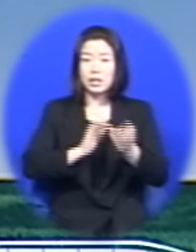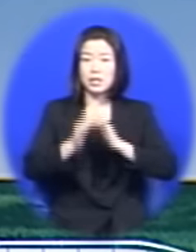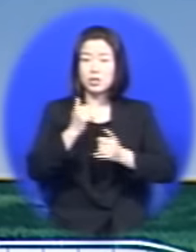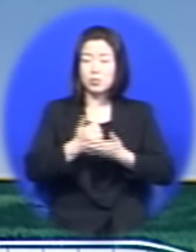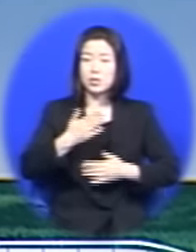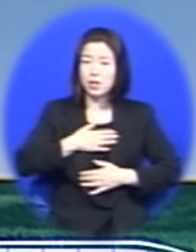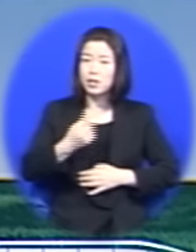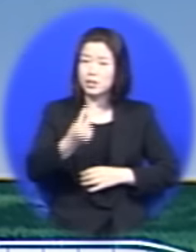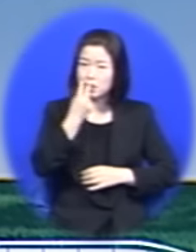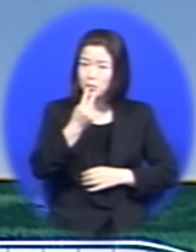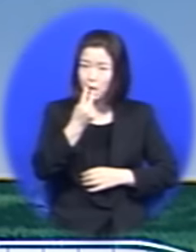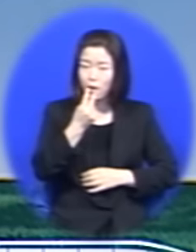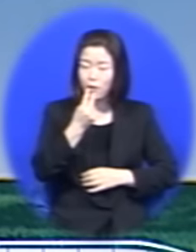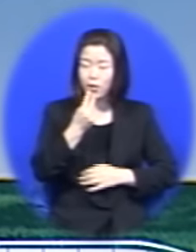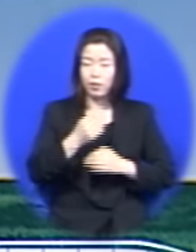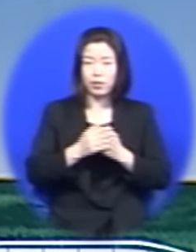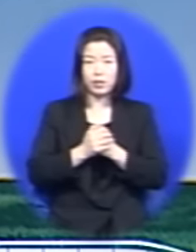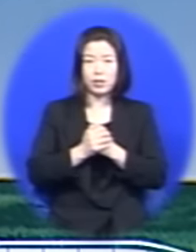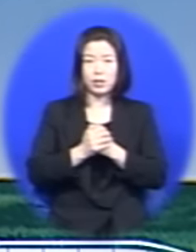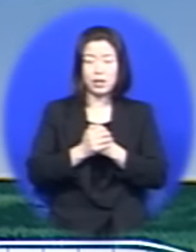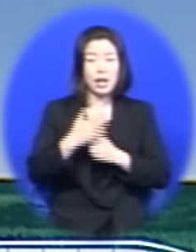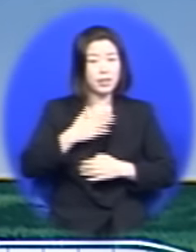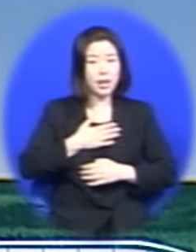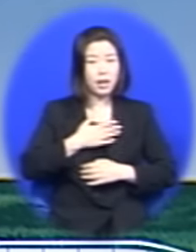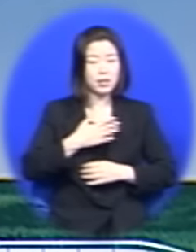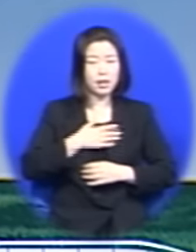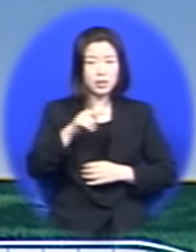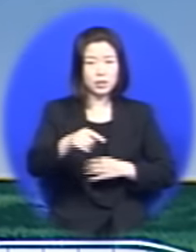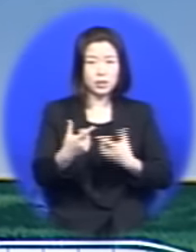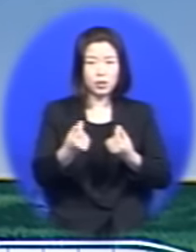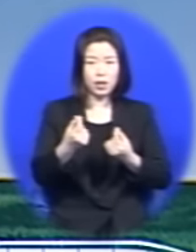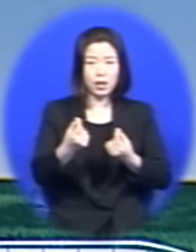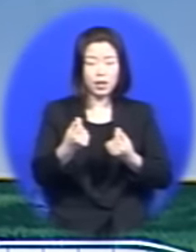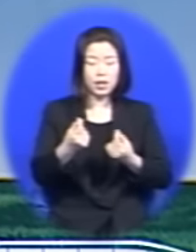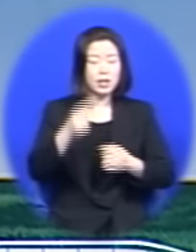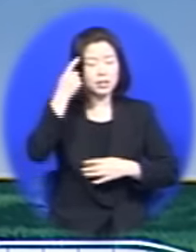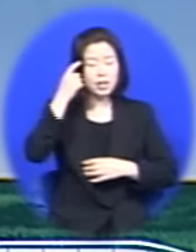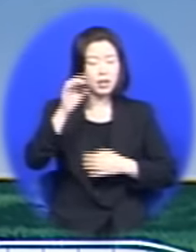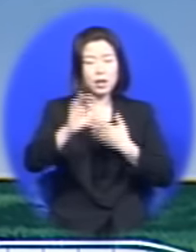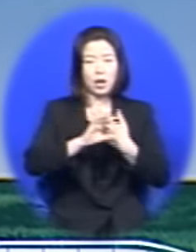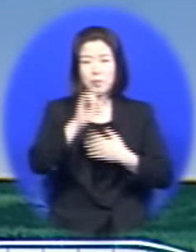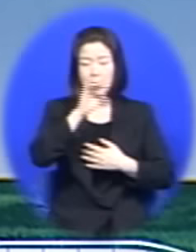예수님이 내 생명이신데, 왜 내가 나를 그렇게 생각하는 거예요?